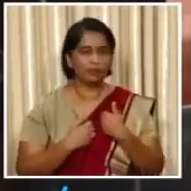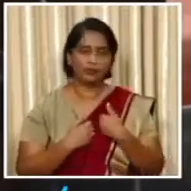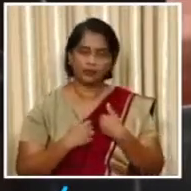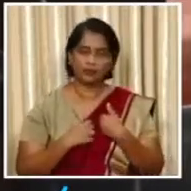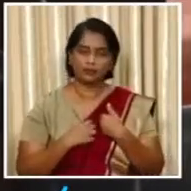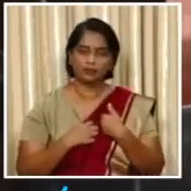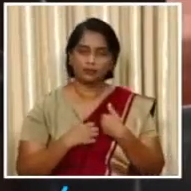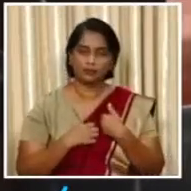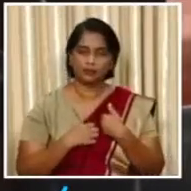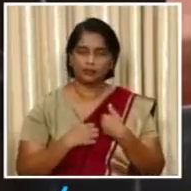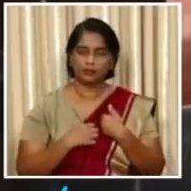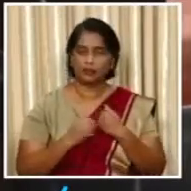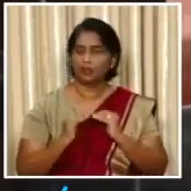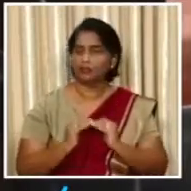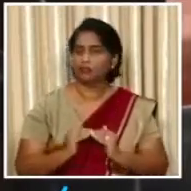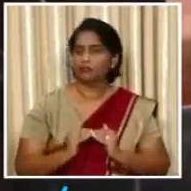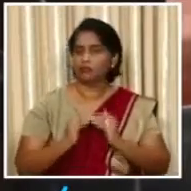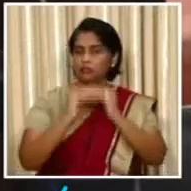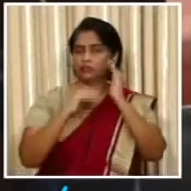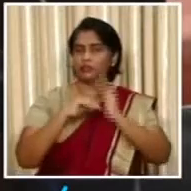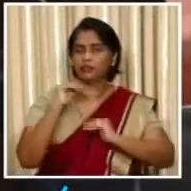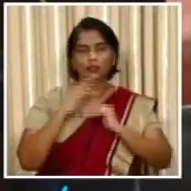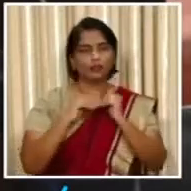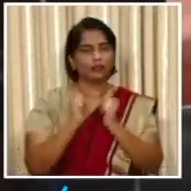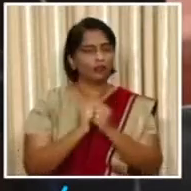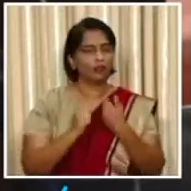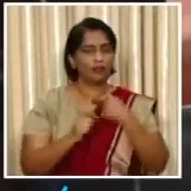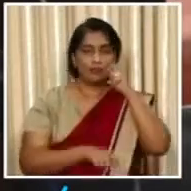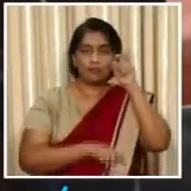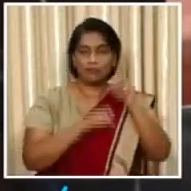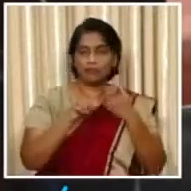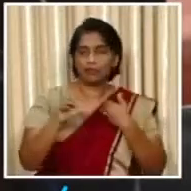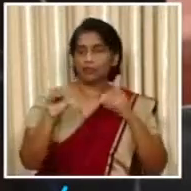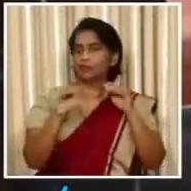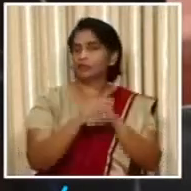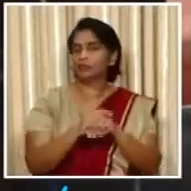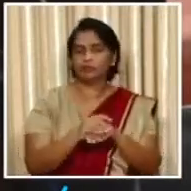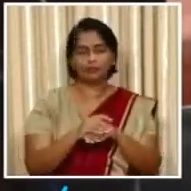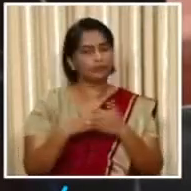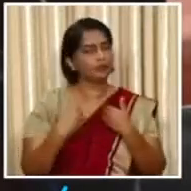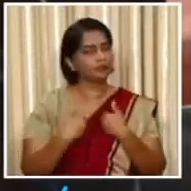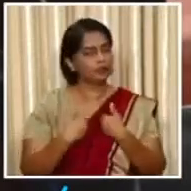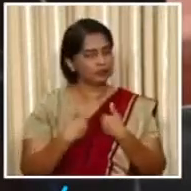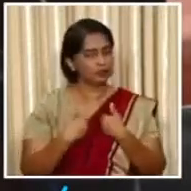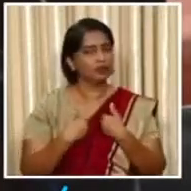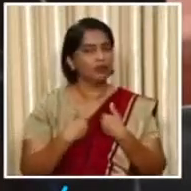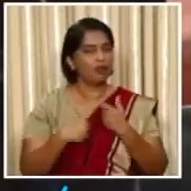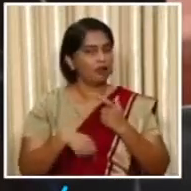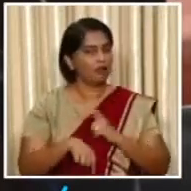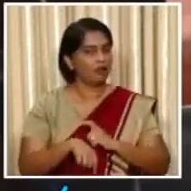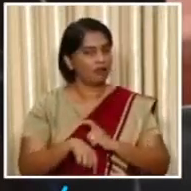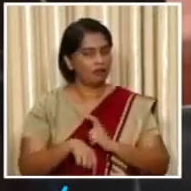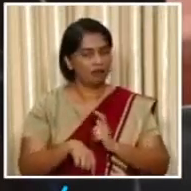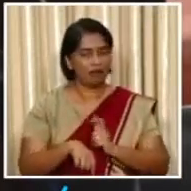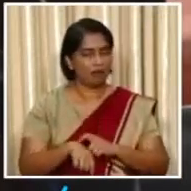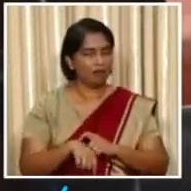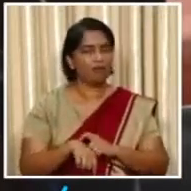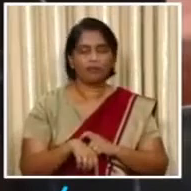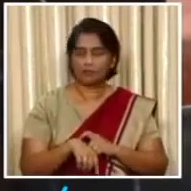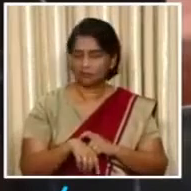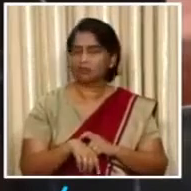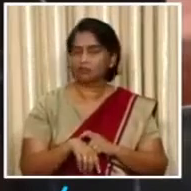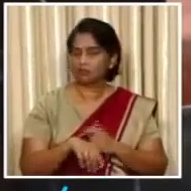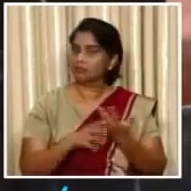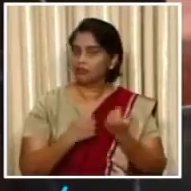அபிவிருத்தி வேலைகளையும் எமது மக்களுக்கு செய்ய முடியாத ஒரு சூழ்நிலையில் இருந்து கொண்டு இந்த